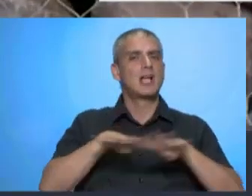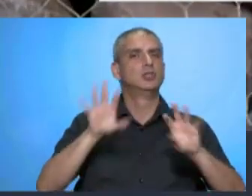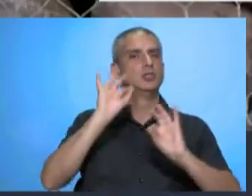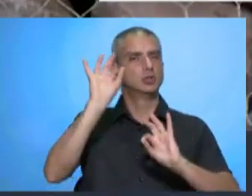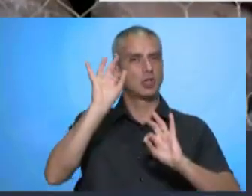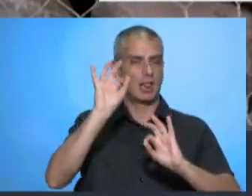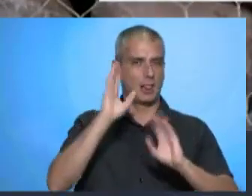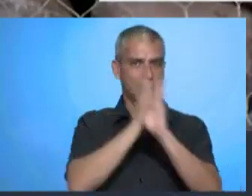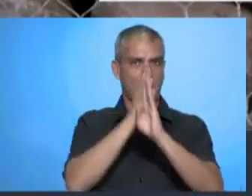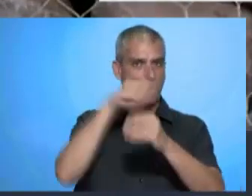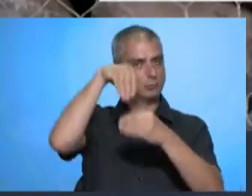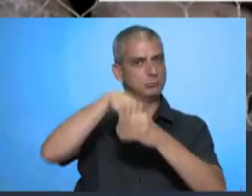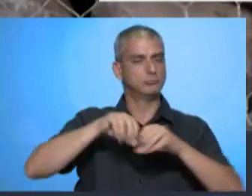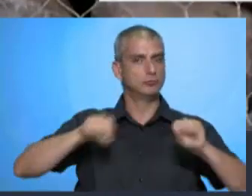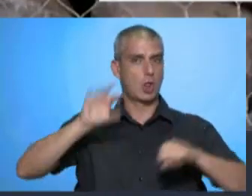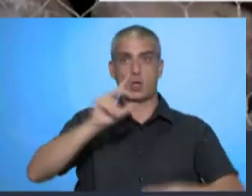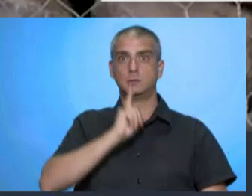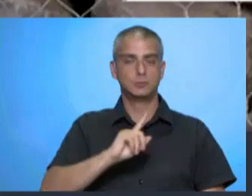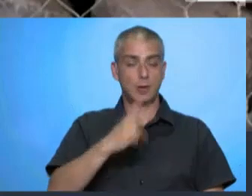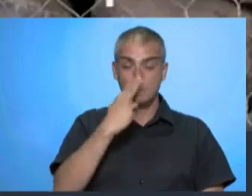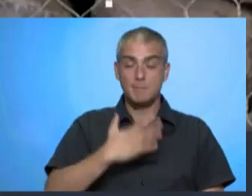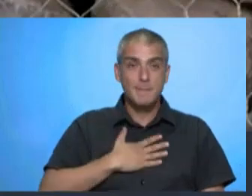המשטר מבחינתנו זה